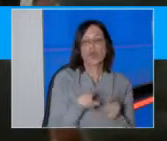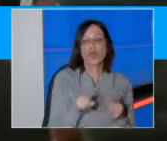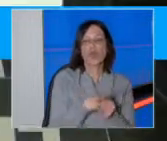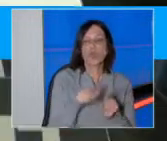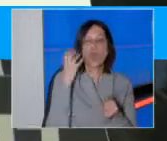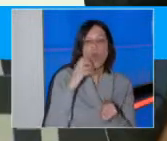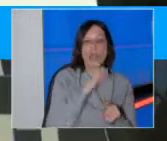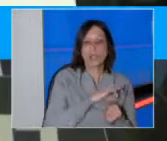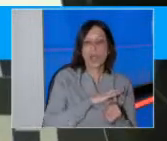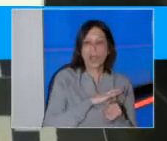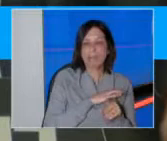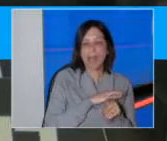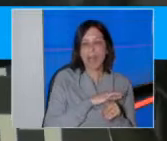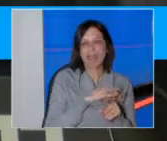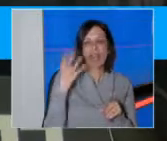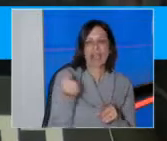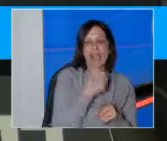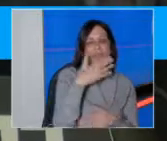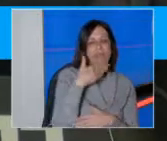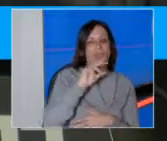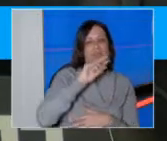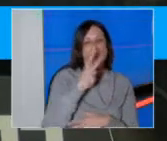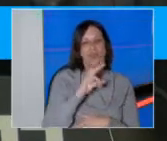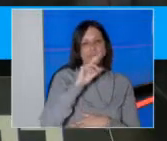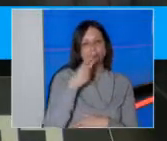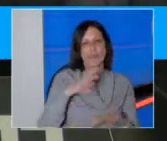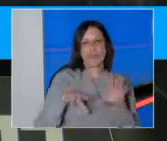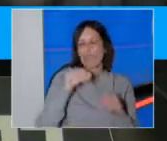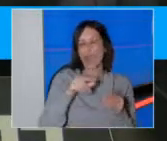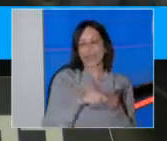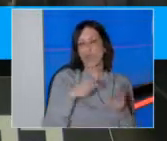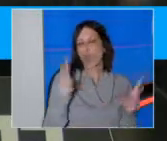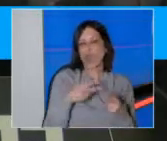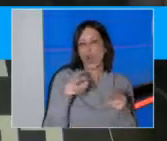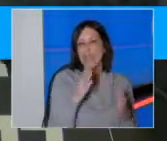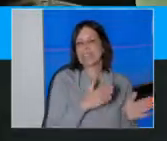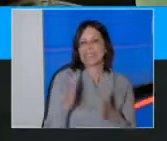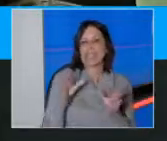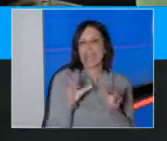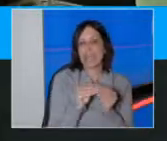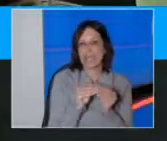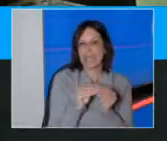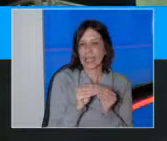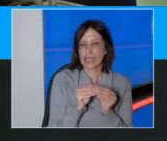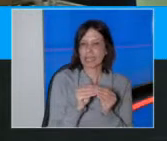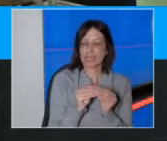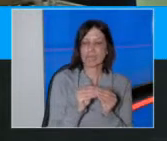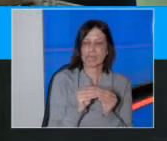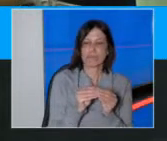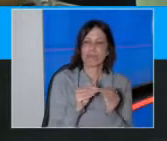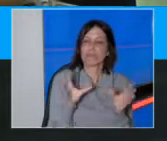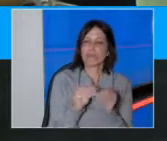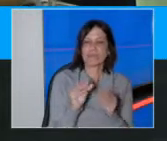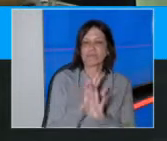ולקחת את המדינה הזאת פעם אחר פעם אחר פעם לעוד בחירות ולעוד בחירות, הוא לא מסוגל להסתדר עם, מרוב חרמות הוא כבר לא מסוגל להסתדר